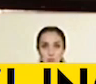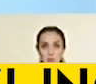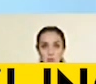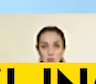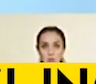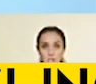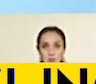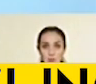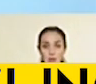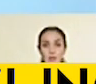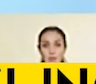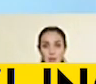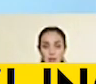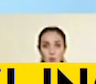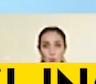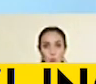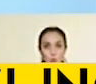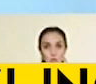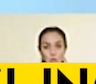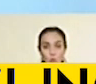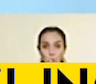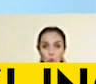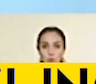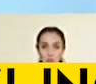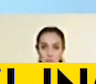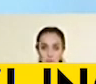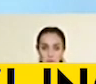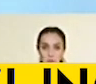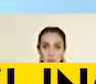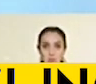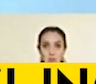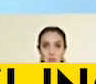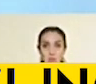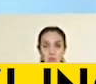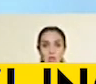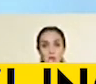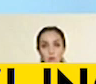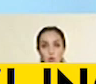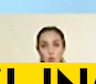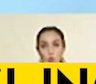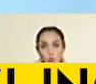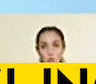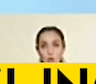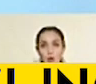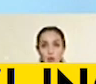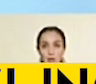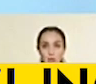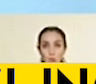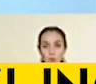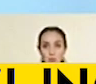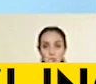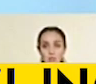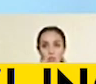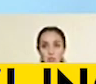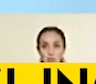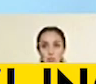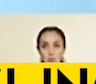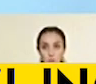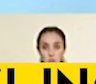Ya'ni yangi hududlarni o'zlashtirish, 2-chi Yunon koloniyalarining tashkil